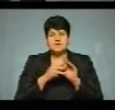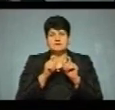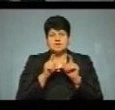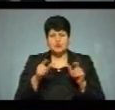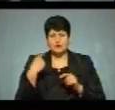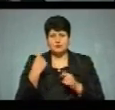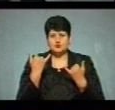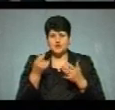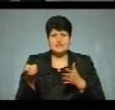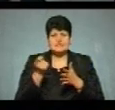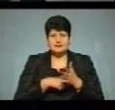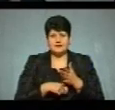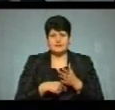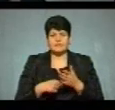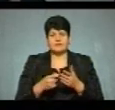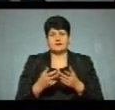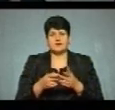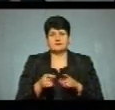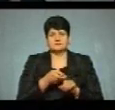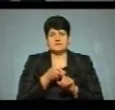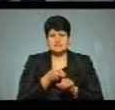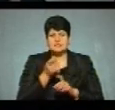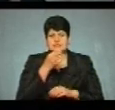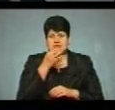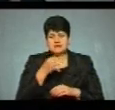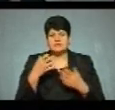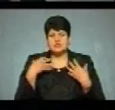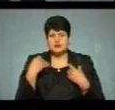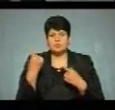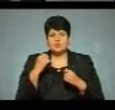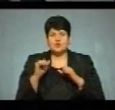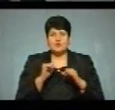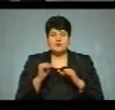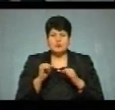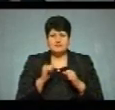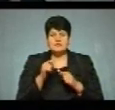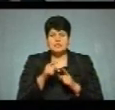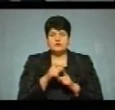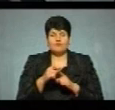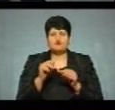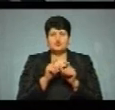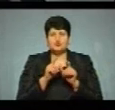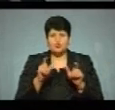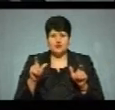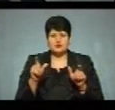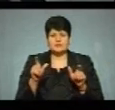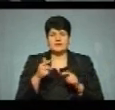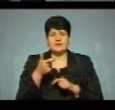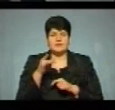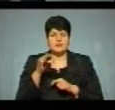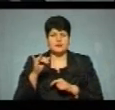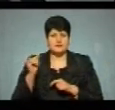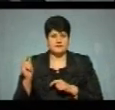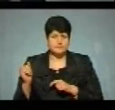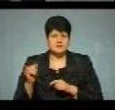сьогодні закрили на карантин, повідомила начальник обласного управління освіти і науки Ольга Хома. За її словами, у школах на гострі респіраторні